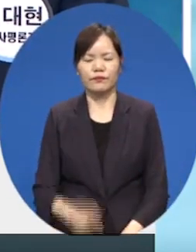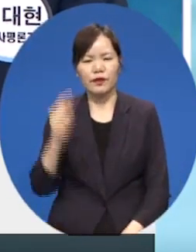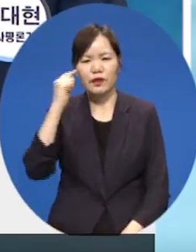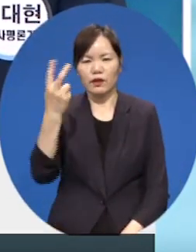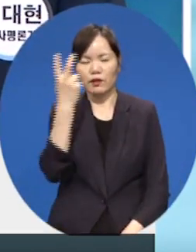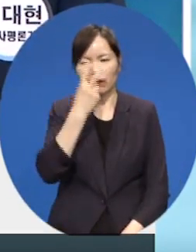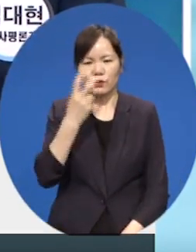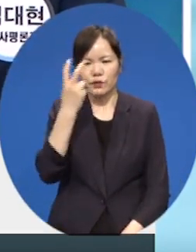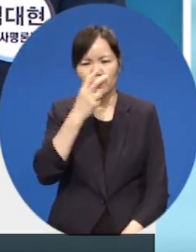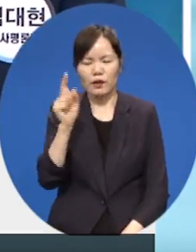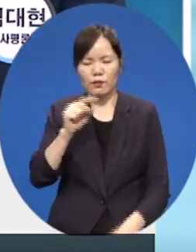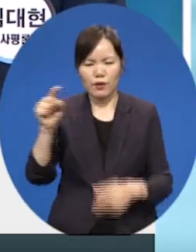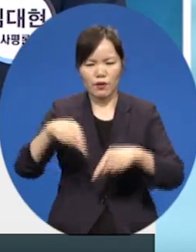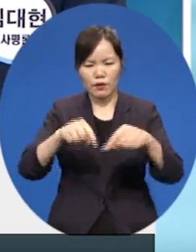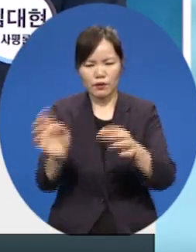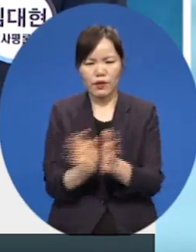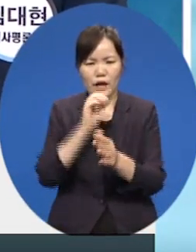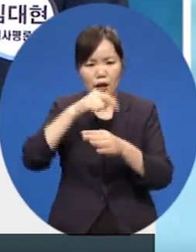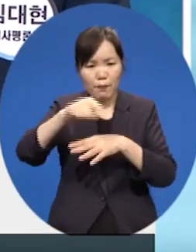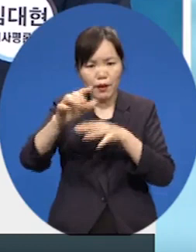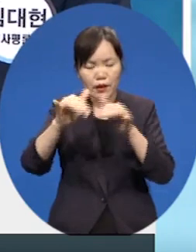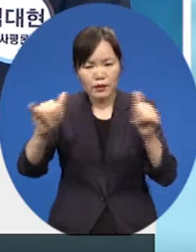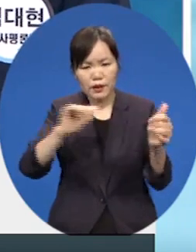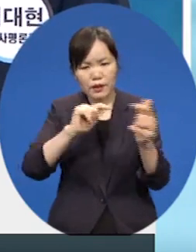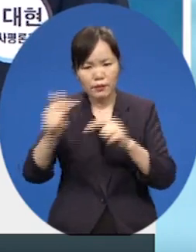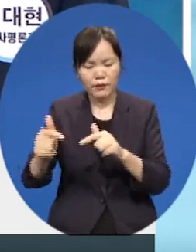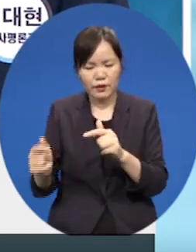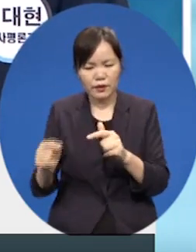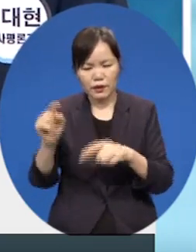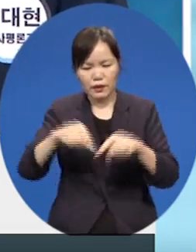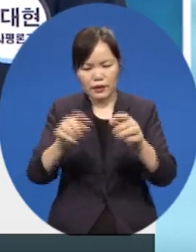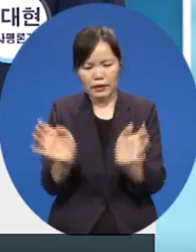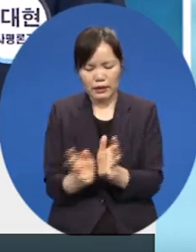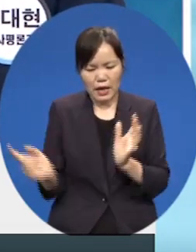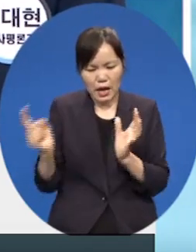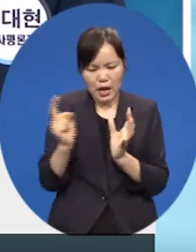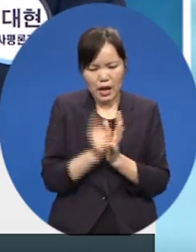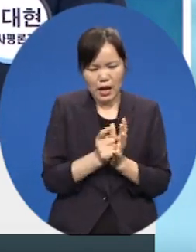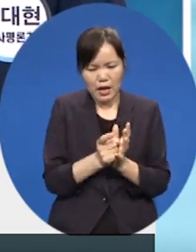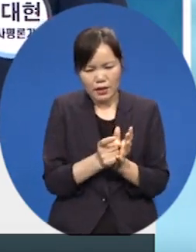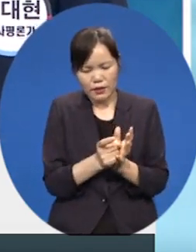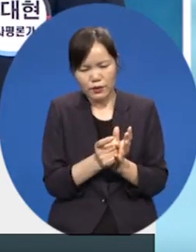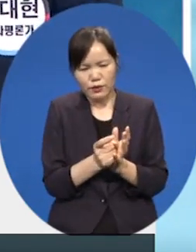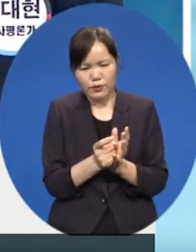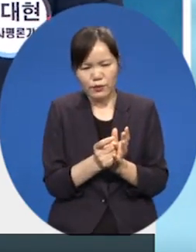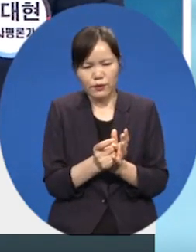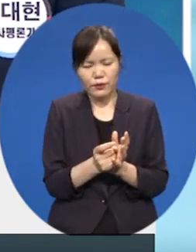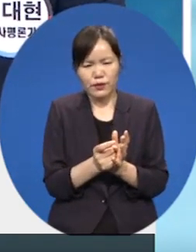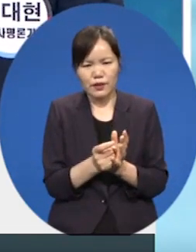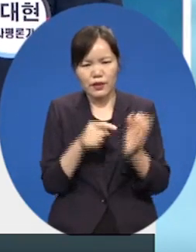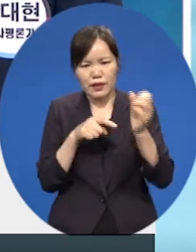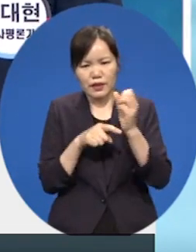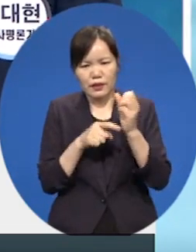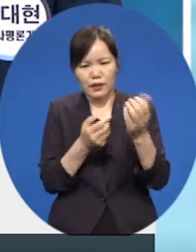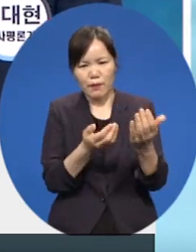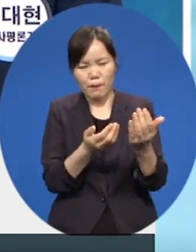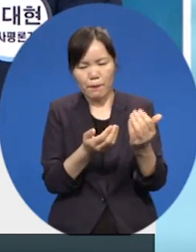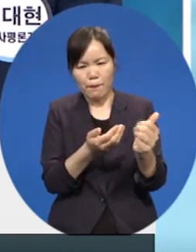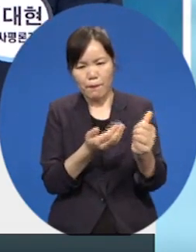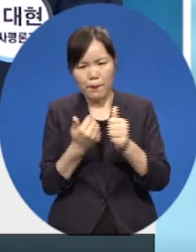하는 것이 당 밖에 있는 인사들이 당 안으로 들어오는 유인책이 될 수 있습니다. 자, 그런데 이건 1,